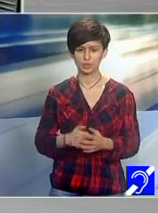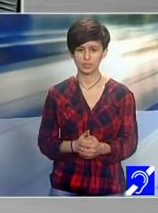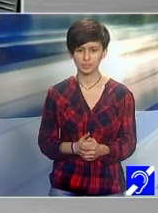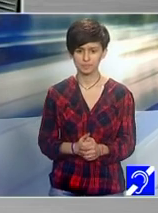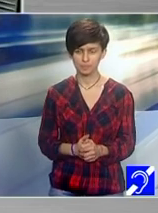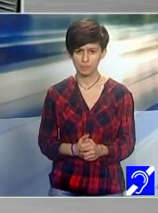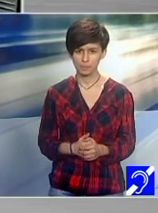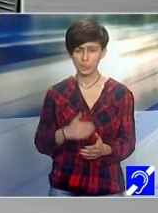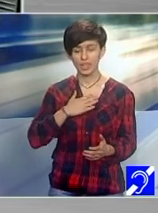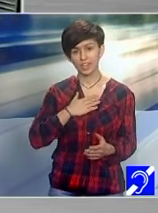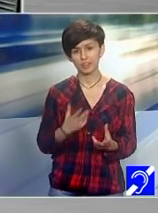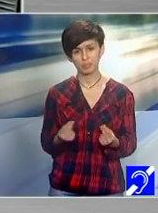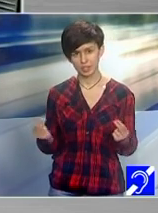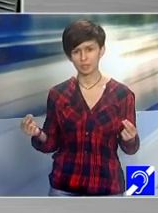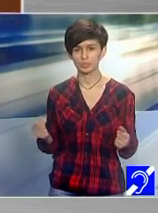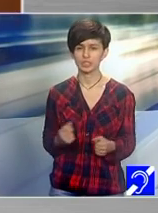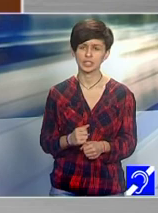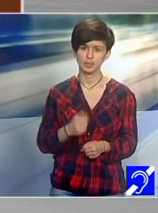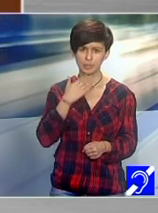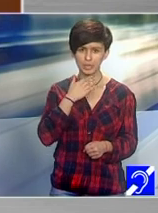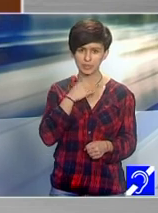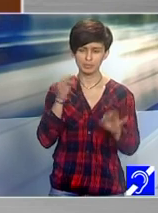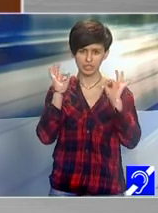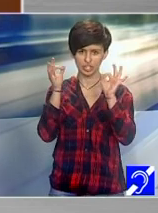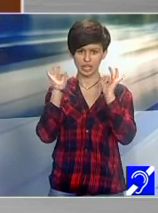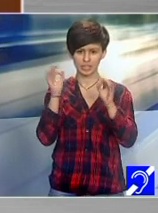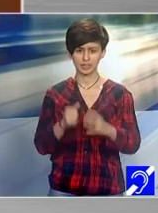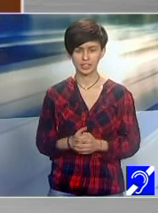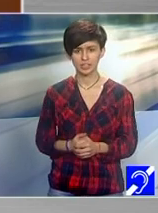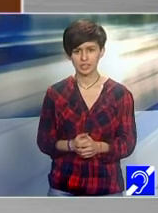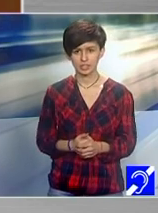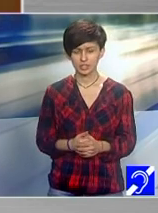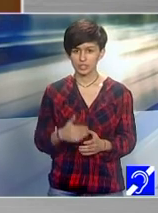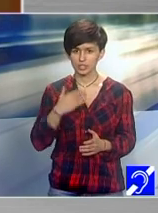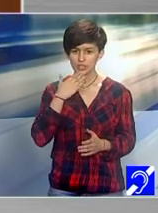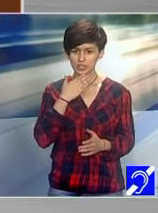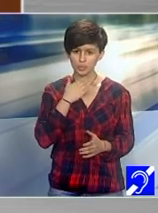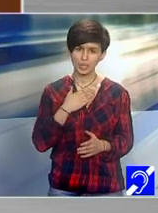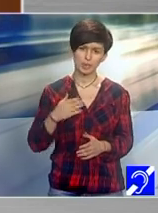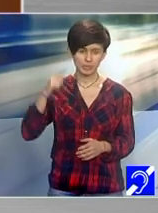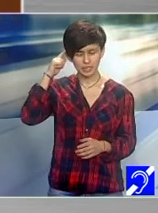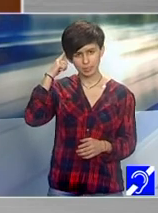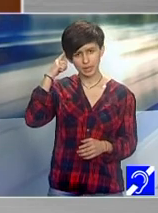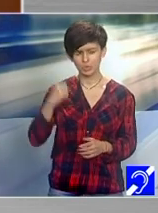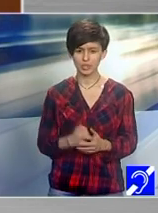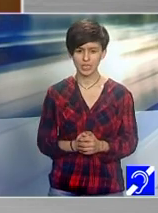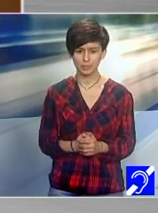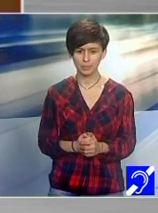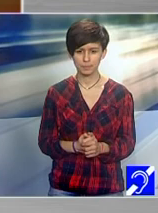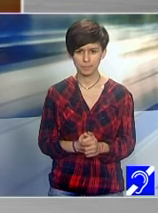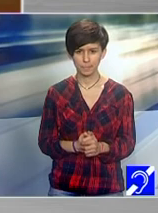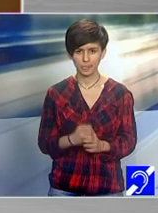multe premii, mai multe premii speciale, printre care avem și premii în memoria, gândindu-ne la să dăm în memoria